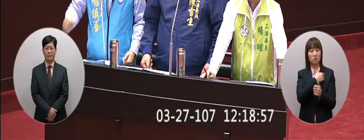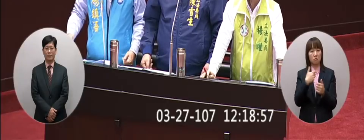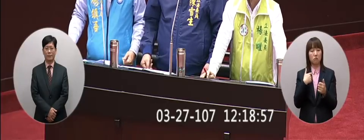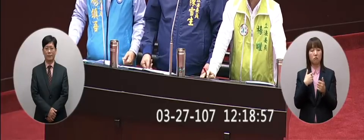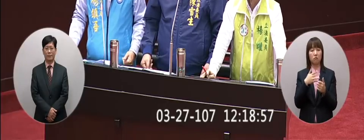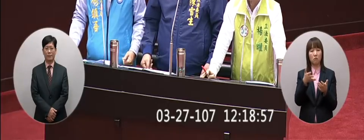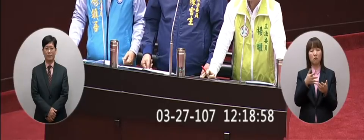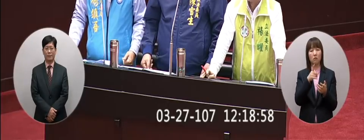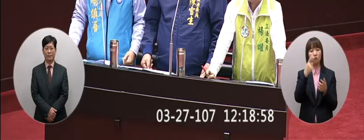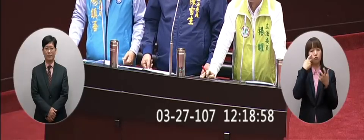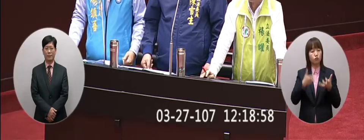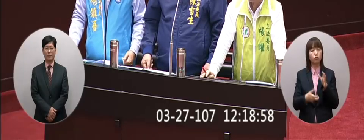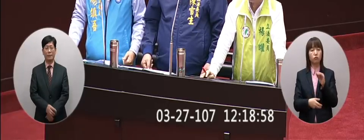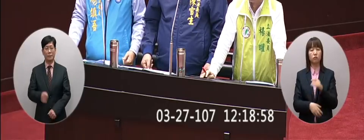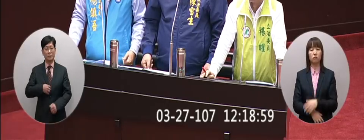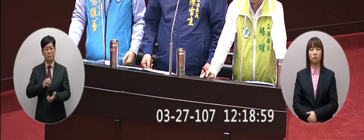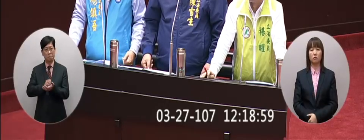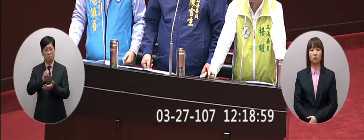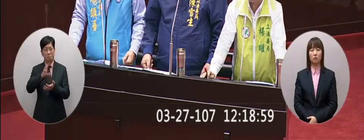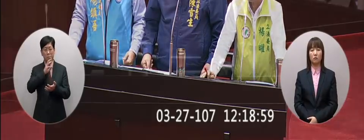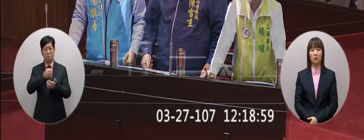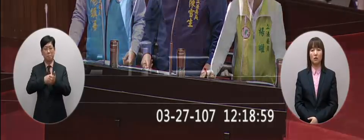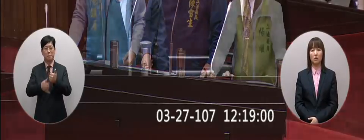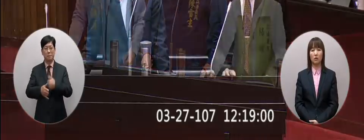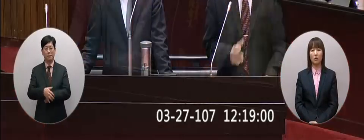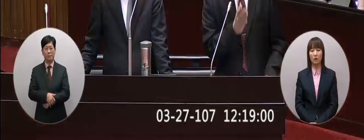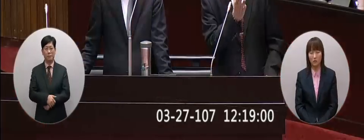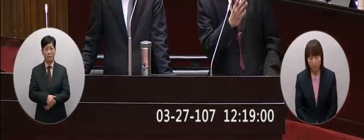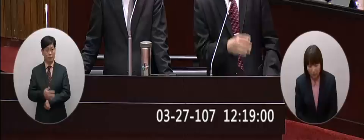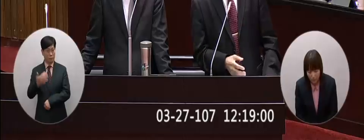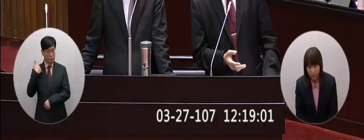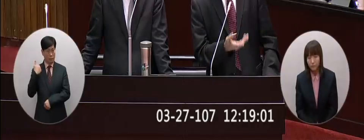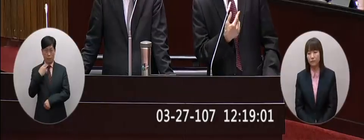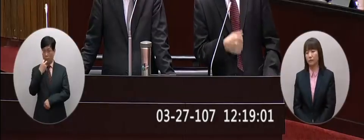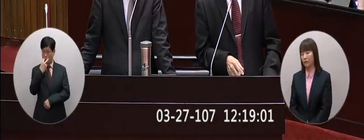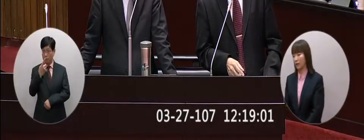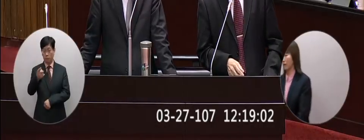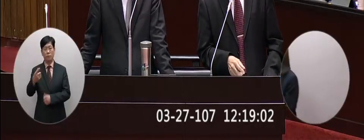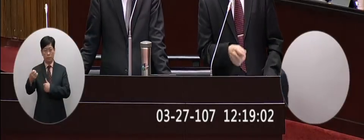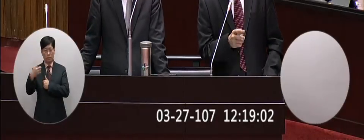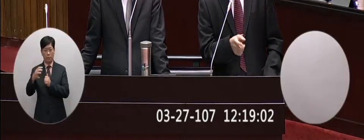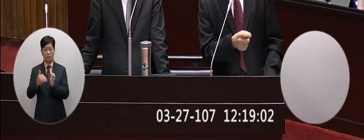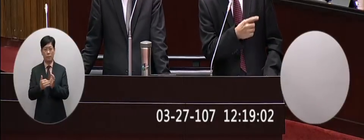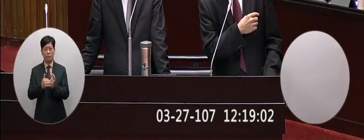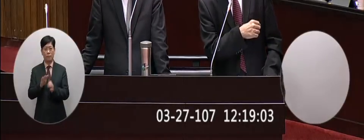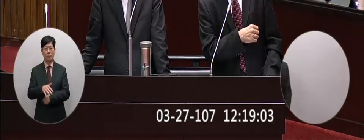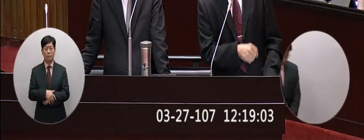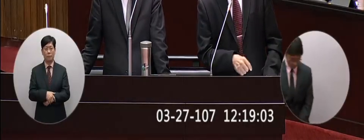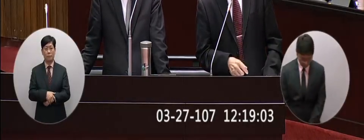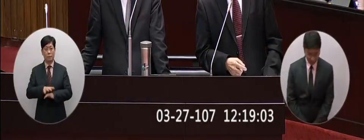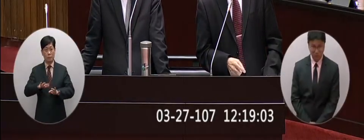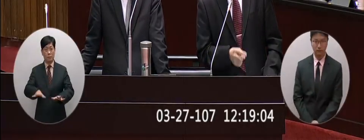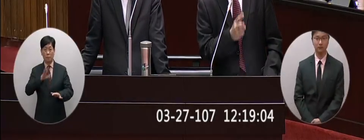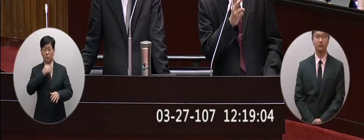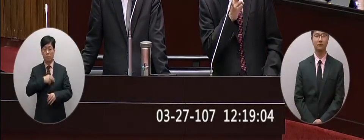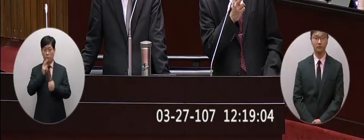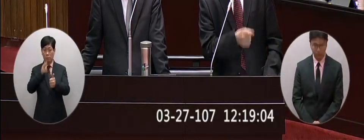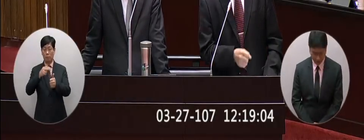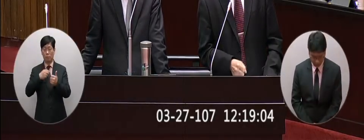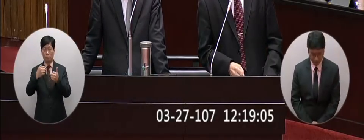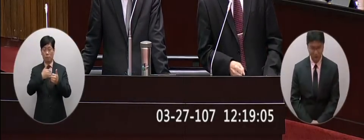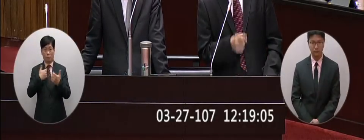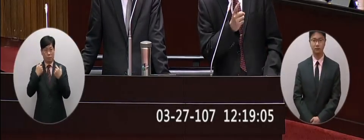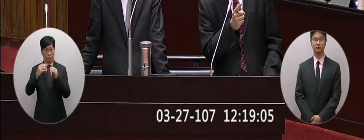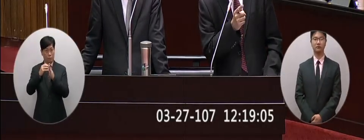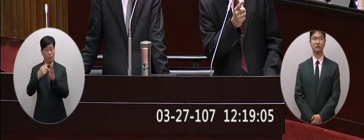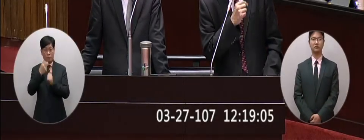情也很重视，是不是说明一下？ 这个我跟委员报告一下，我上次去看委员也跟我提醒，我现在要能源局去检讨